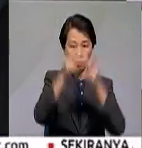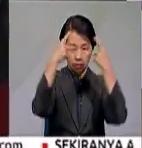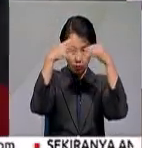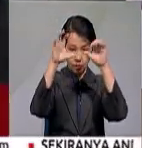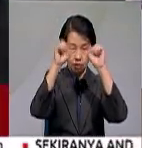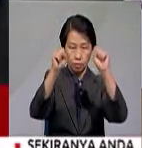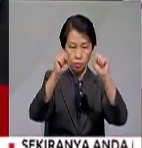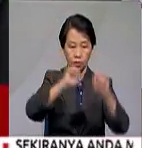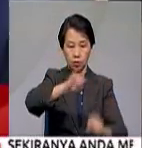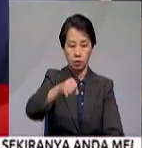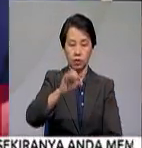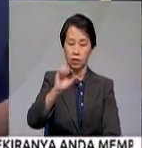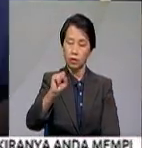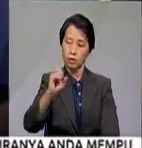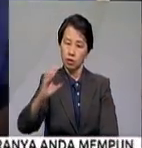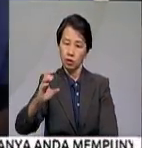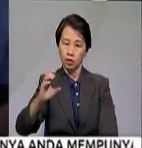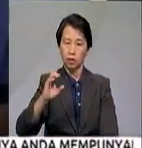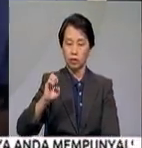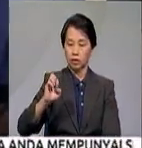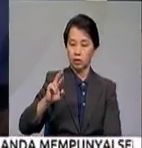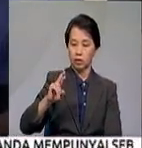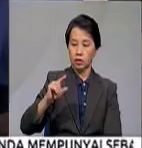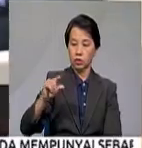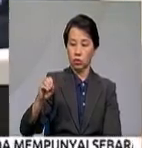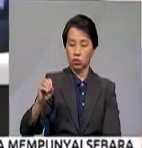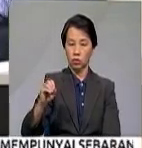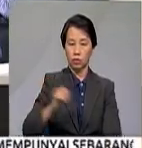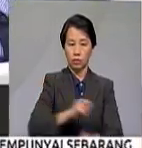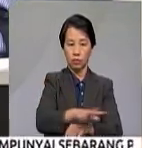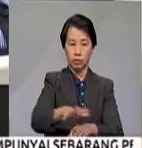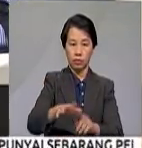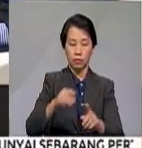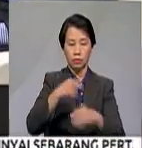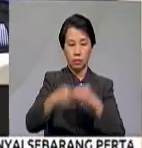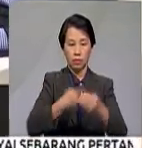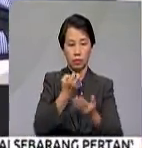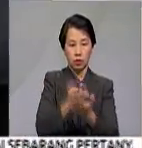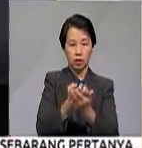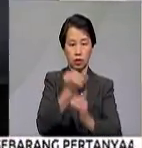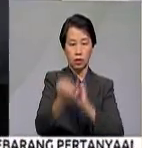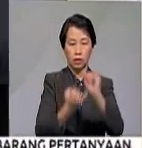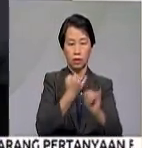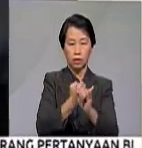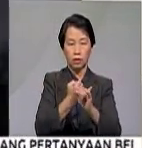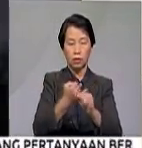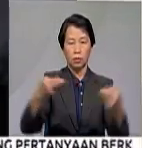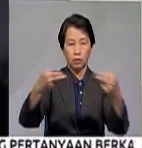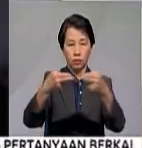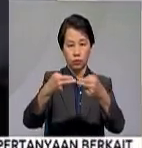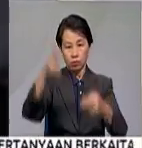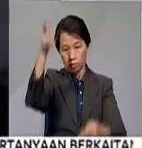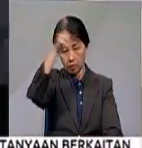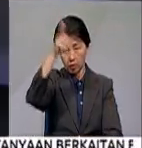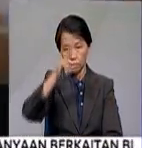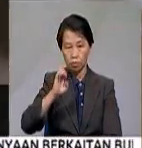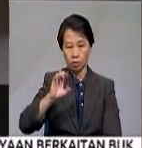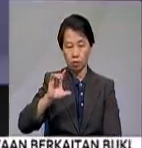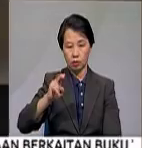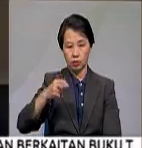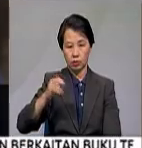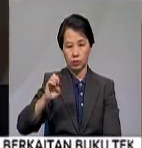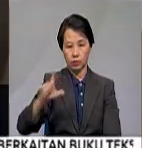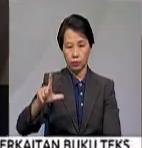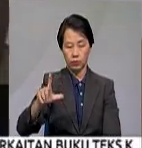Kribrum JSC, Igor S. Ashmanor dan Pengarah Hal Ehwal Ekonomi Antarabangsa dan Perhubungan Kerajaan, Pavel V.